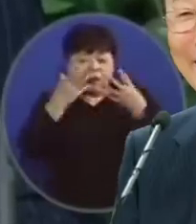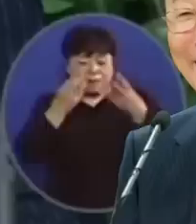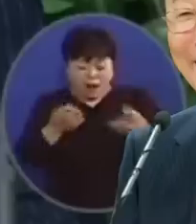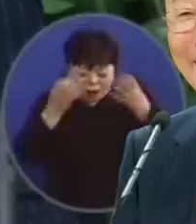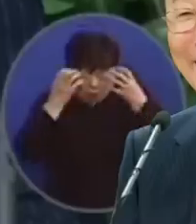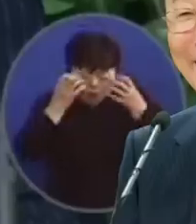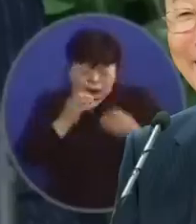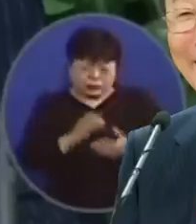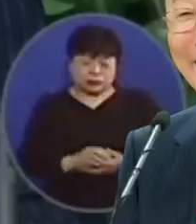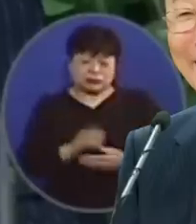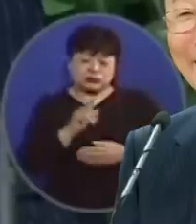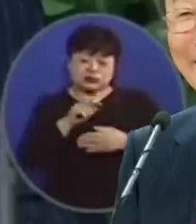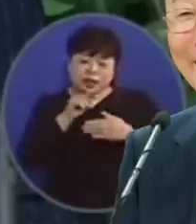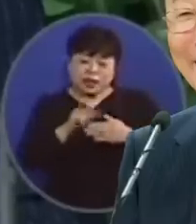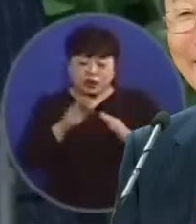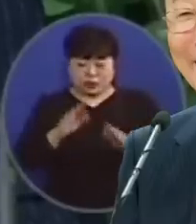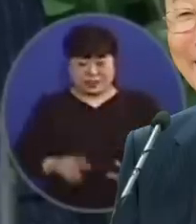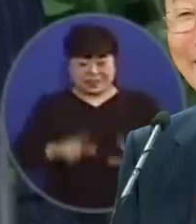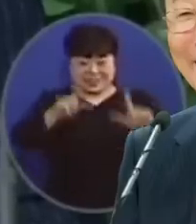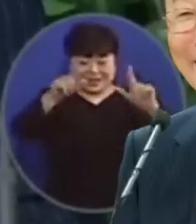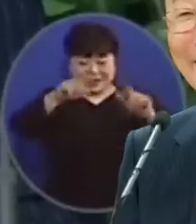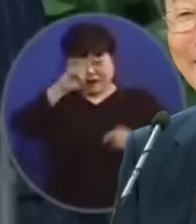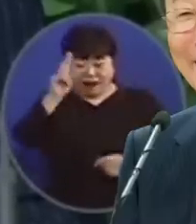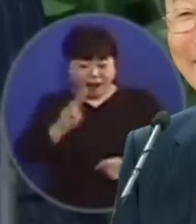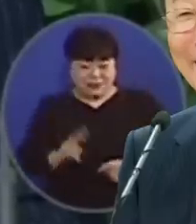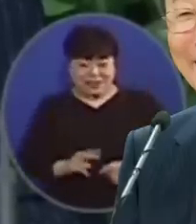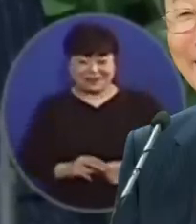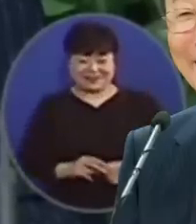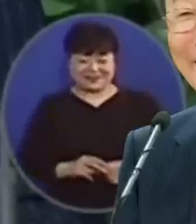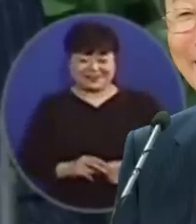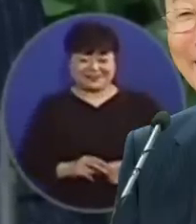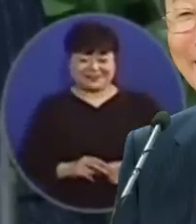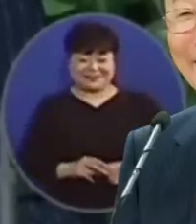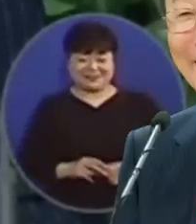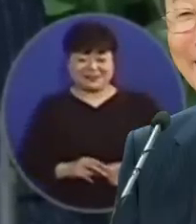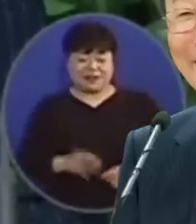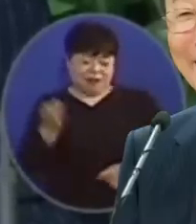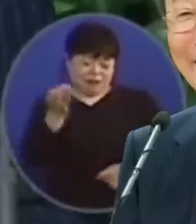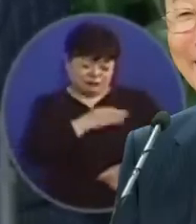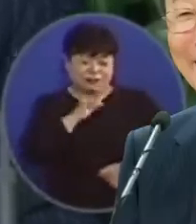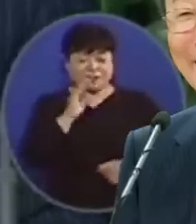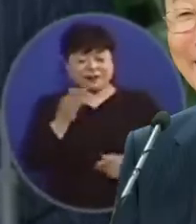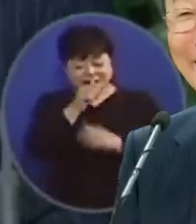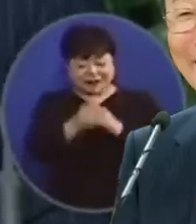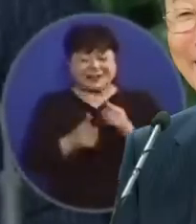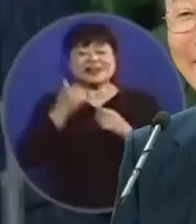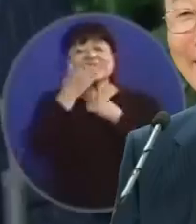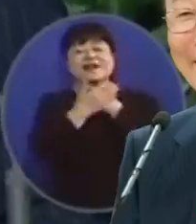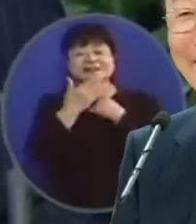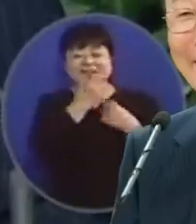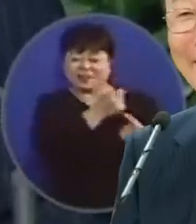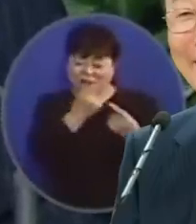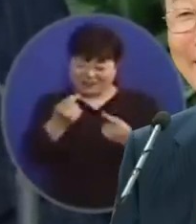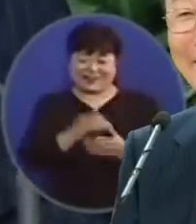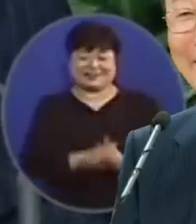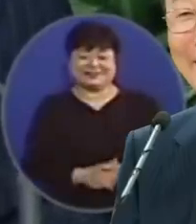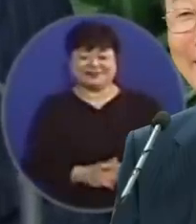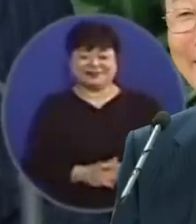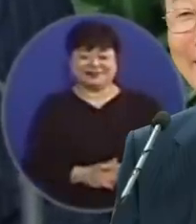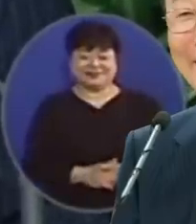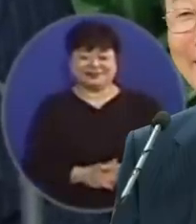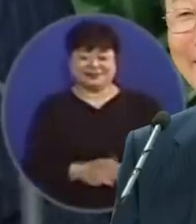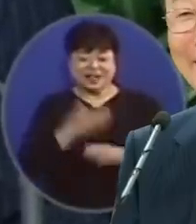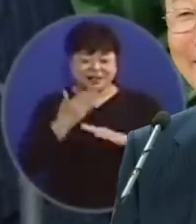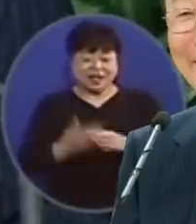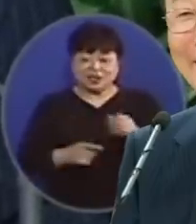고통 가운데 오늘날 순식간에 이렇게 잘 살게 된 것은 하나님의 은혜인 것입니다. 우리에게